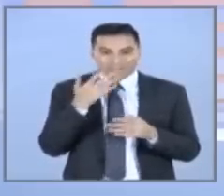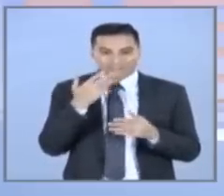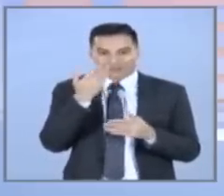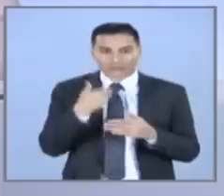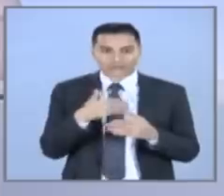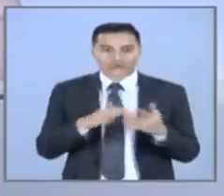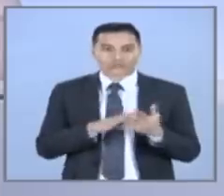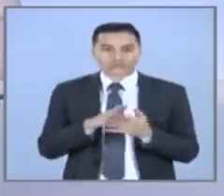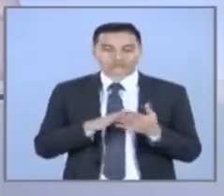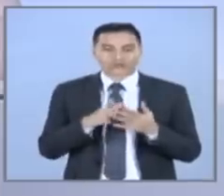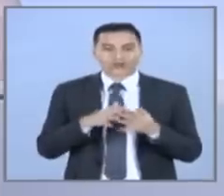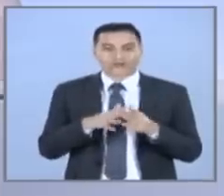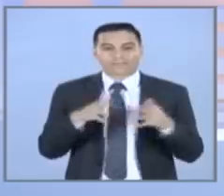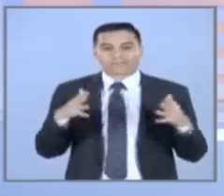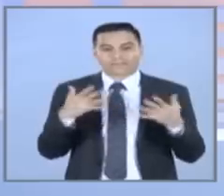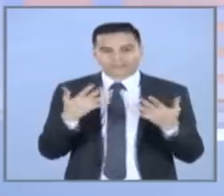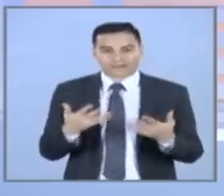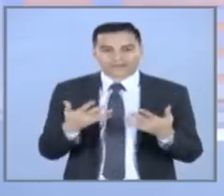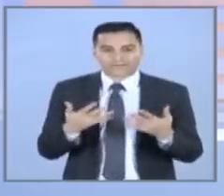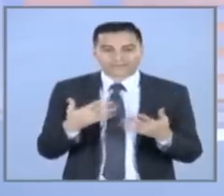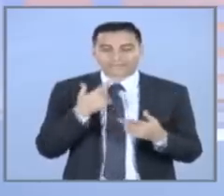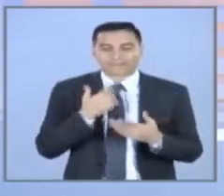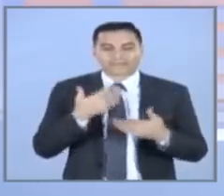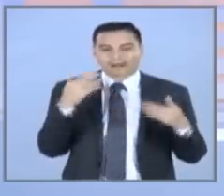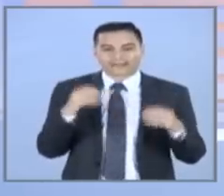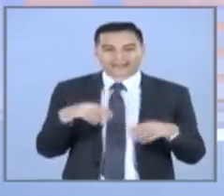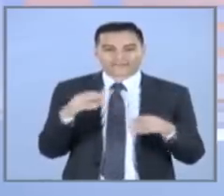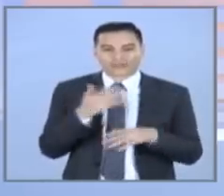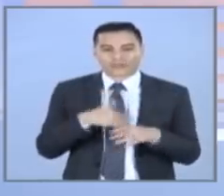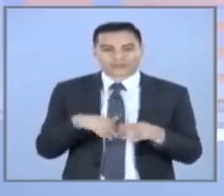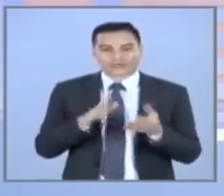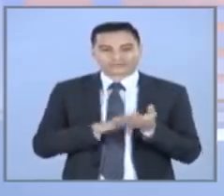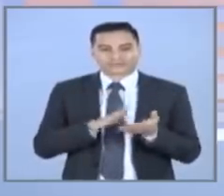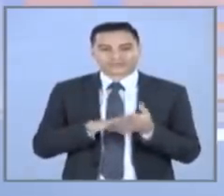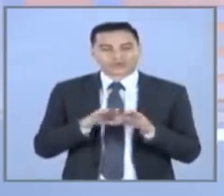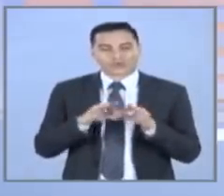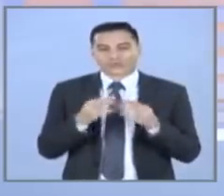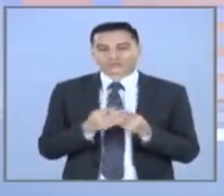المشكله بتتحل. بالظبط. جميل، اتمنى لك كل التوفيق. نحيي كلنا عائله مسيحه.